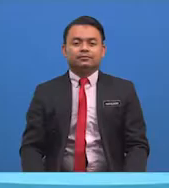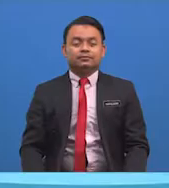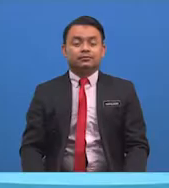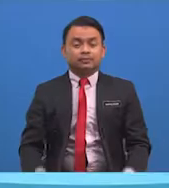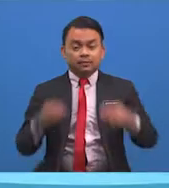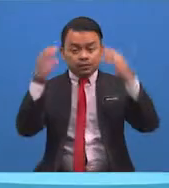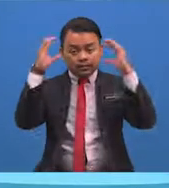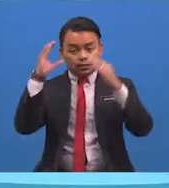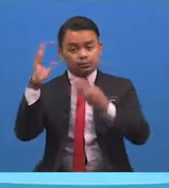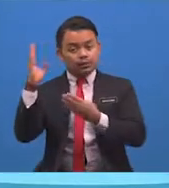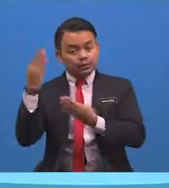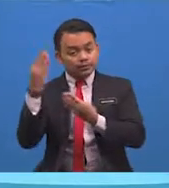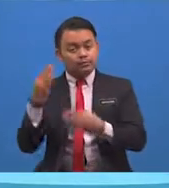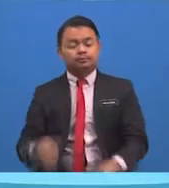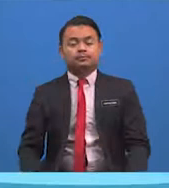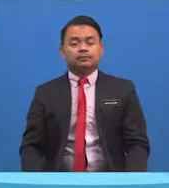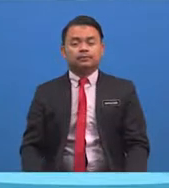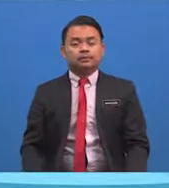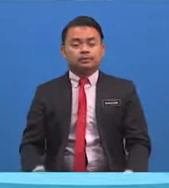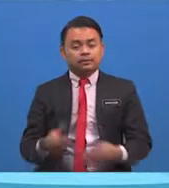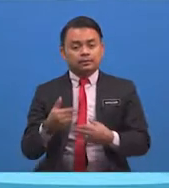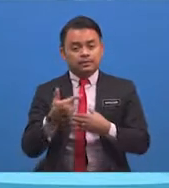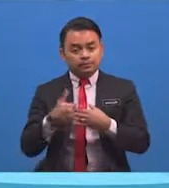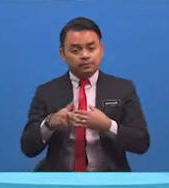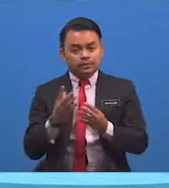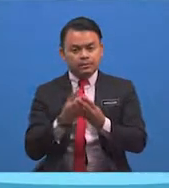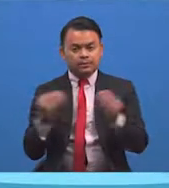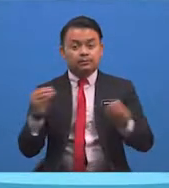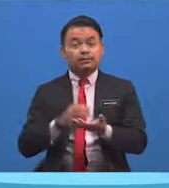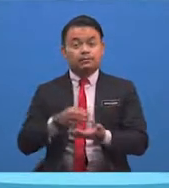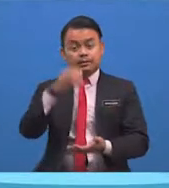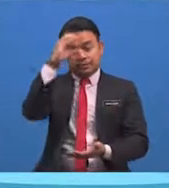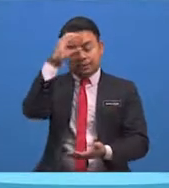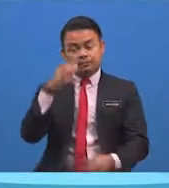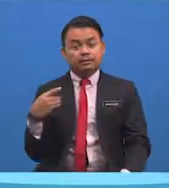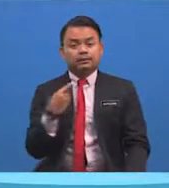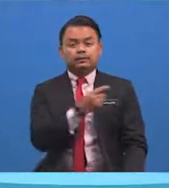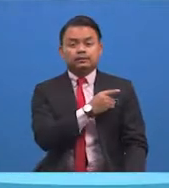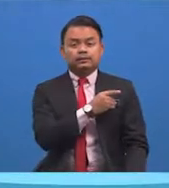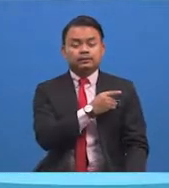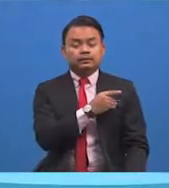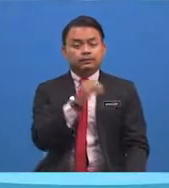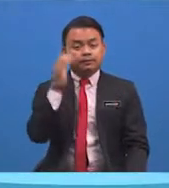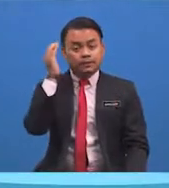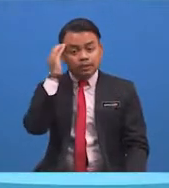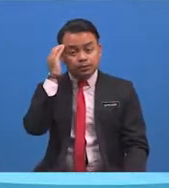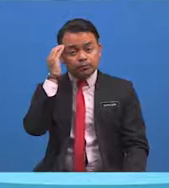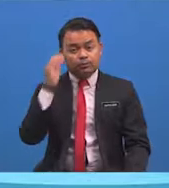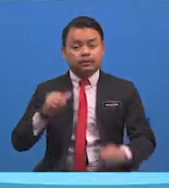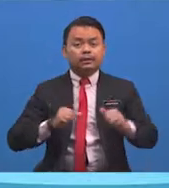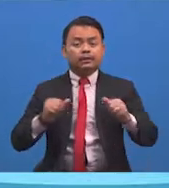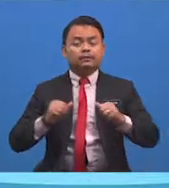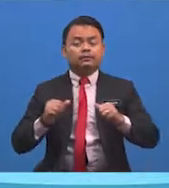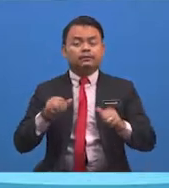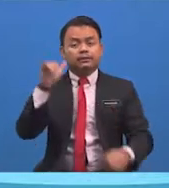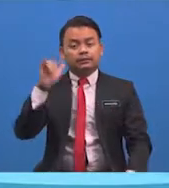Cikgu berharap selepas habis pembelajaran ini, kita lebih peka terhadap aktiviti